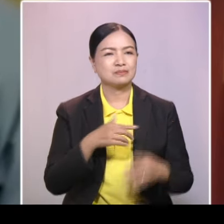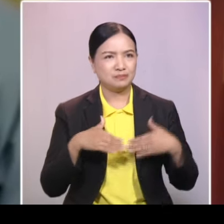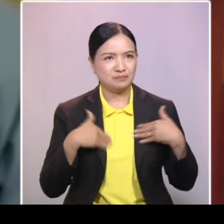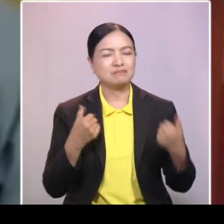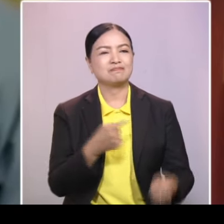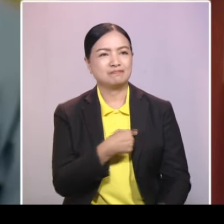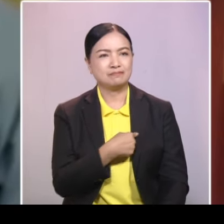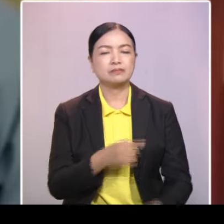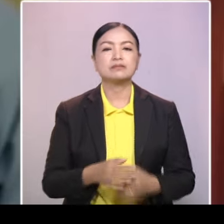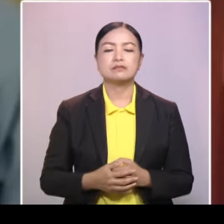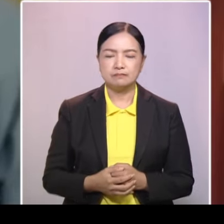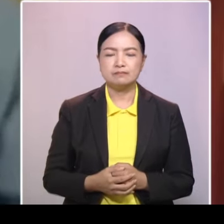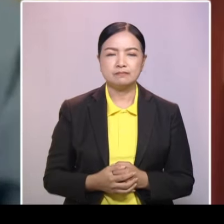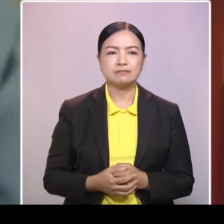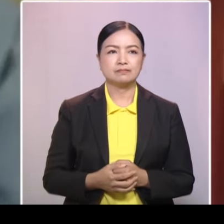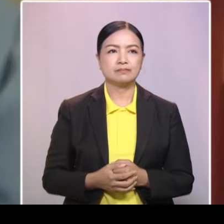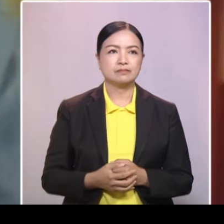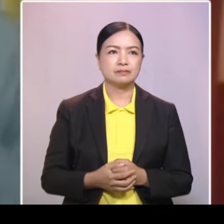อื้อ วนะครับ